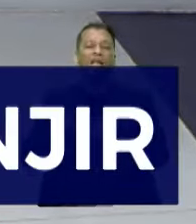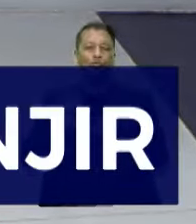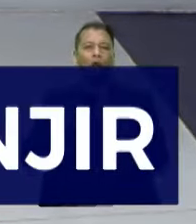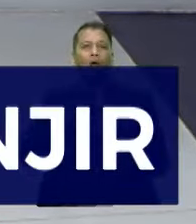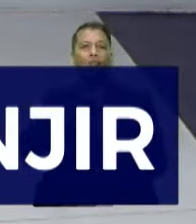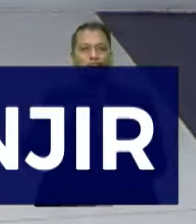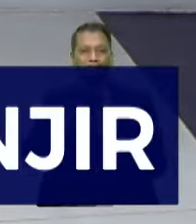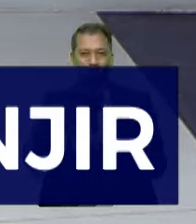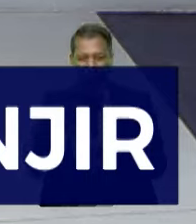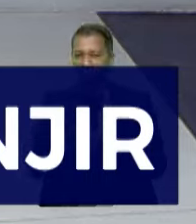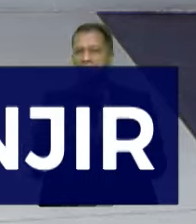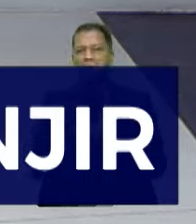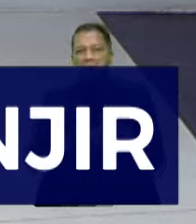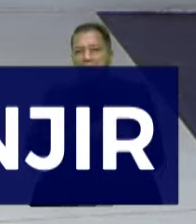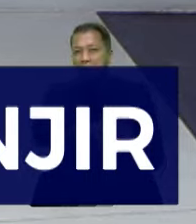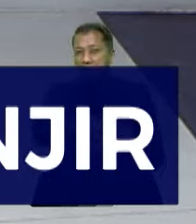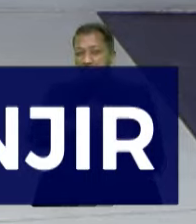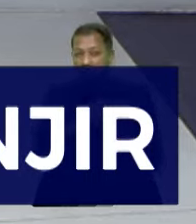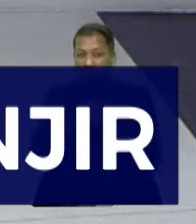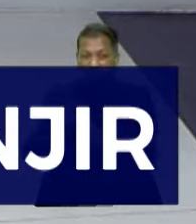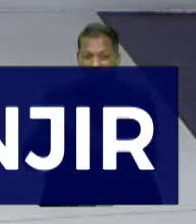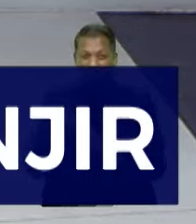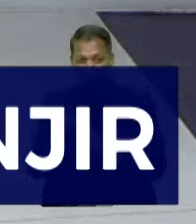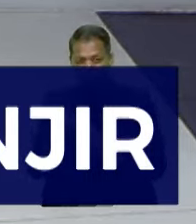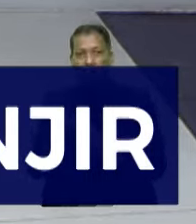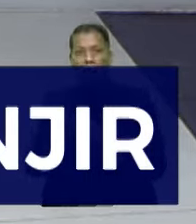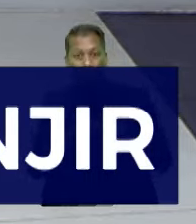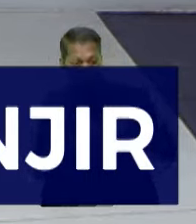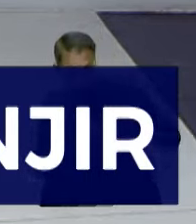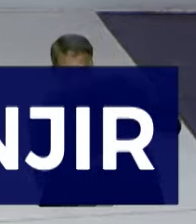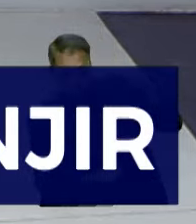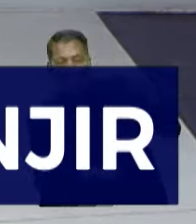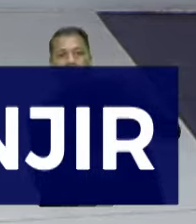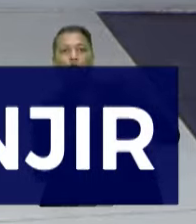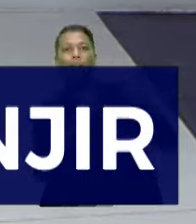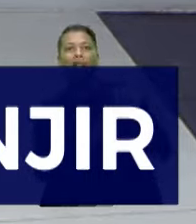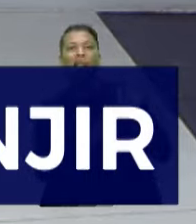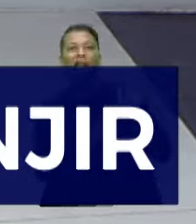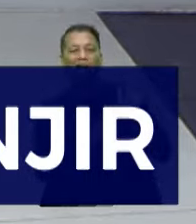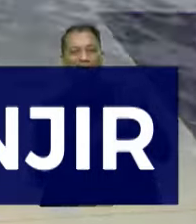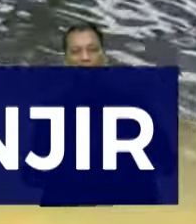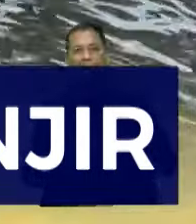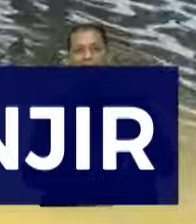namun di sejumlah kawasan permukiman masih terendam air hingga setinggi 1